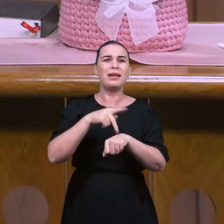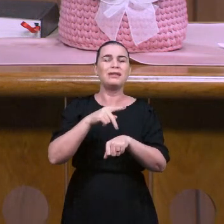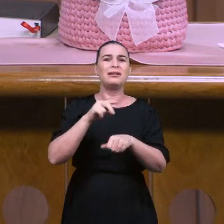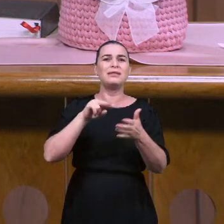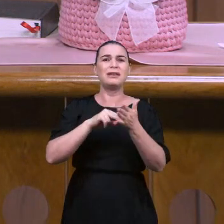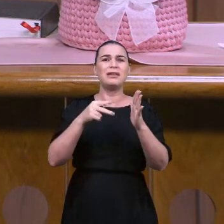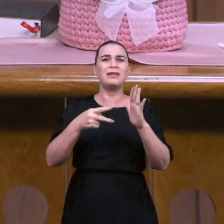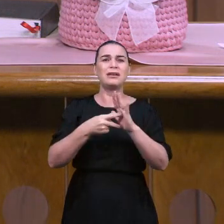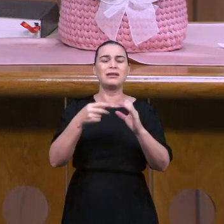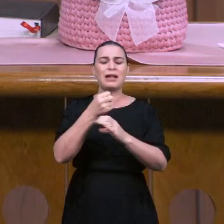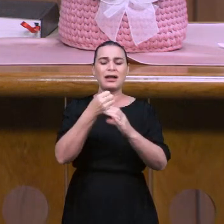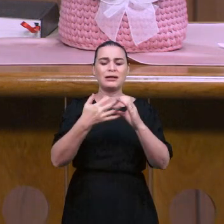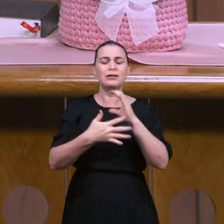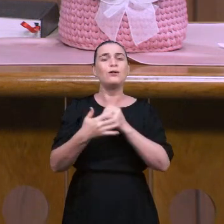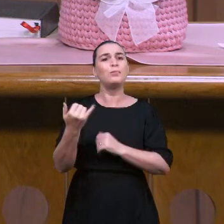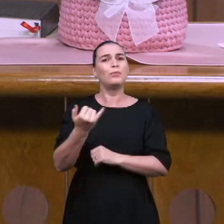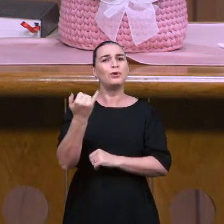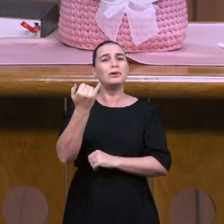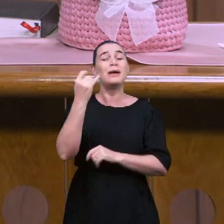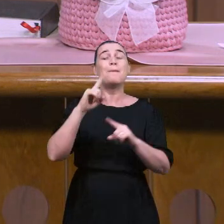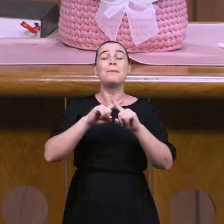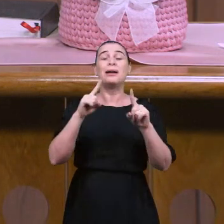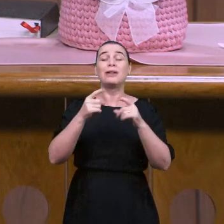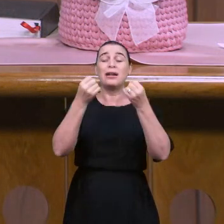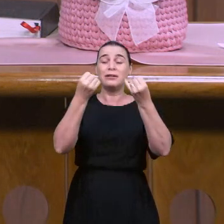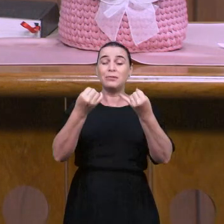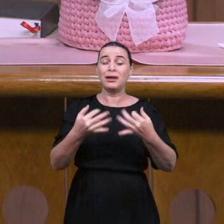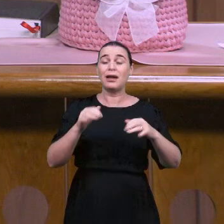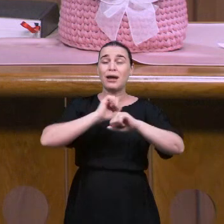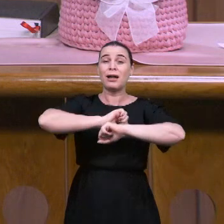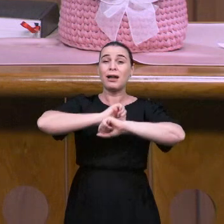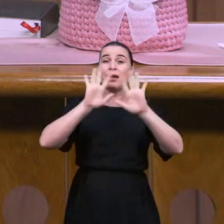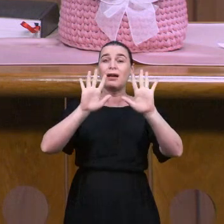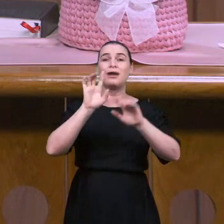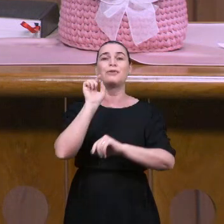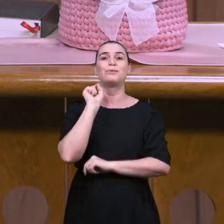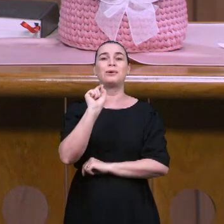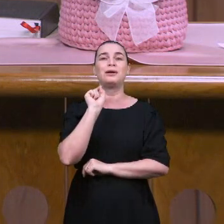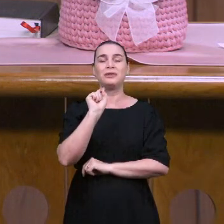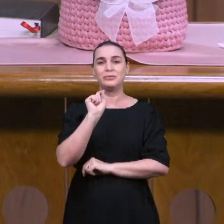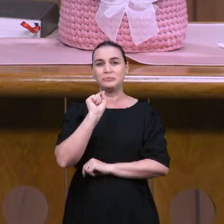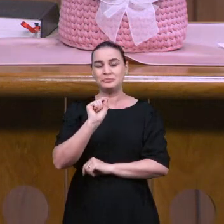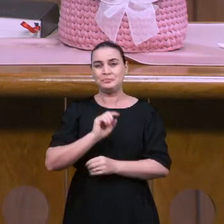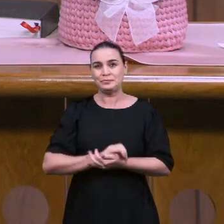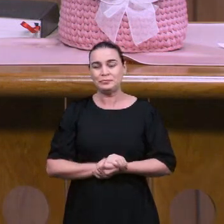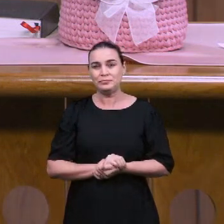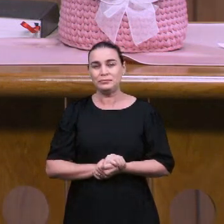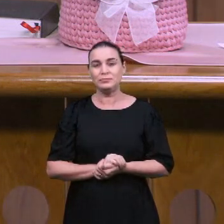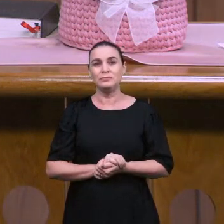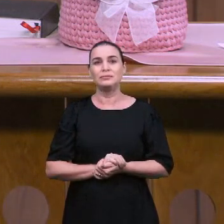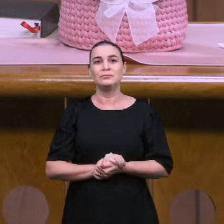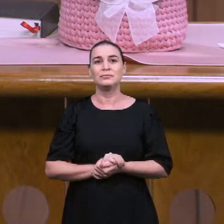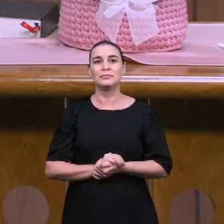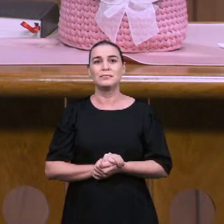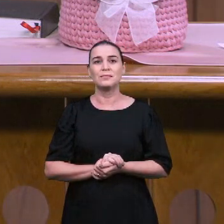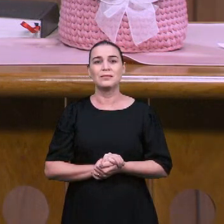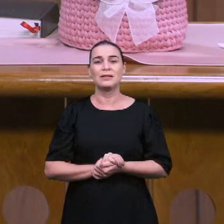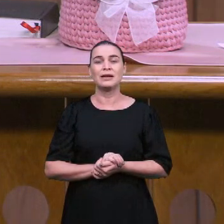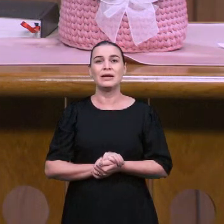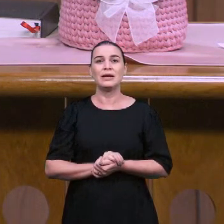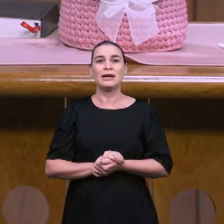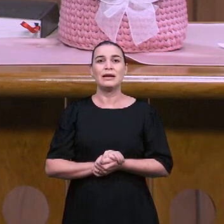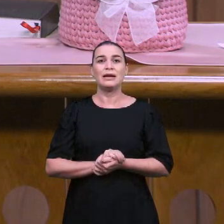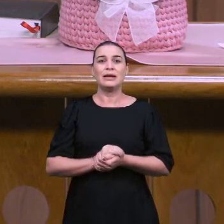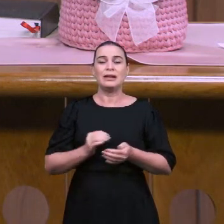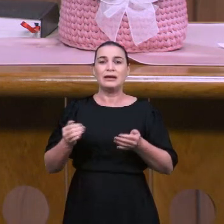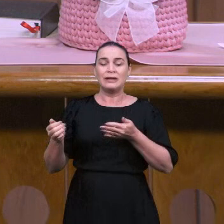euh, certains aspects sont très importants. Mais je veux laisser très clair ici que dans cette